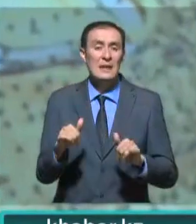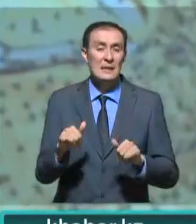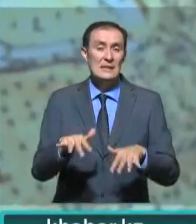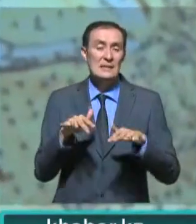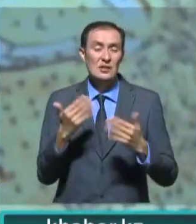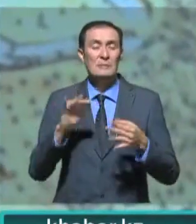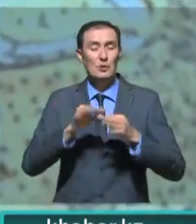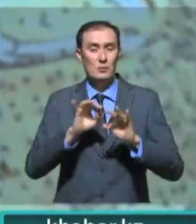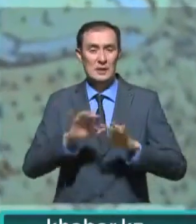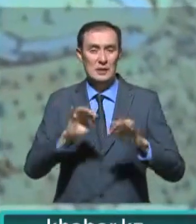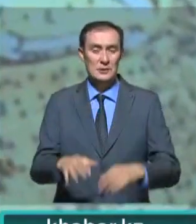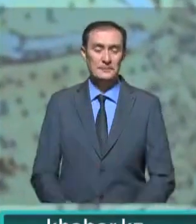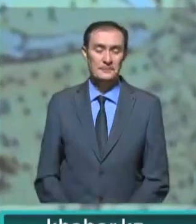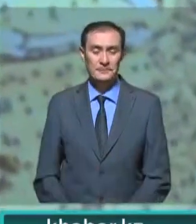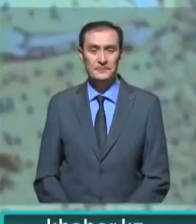материале Карлыгаш Минаяковой?